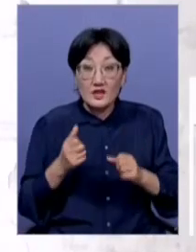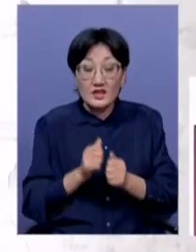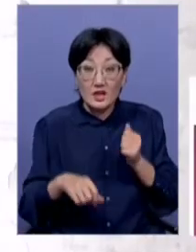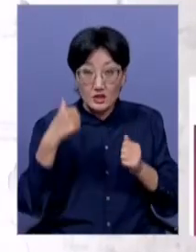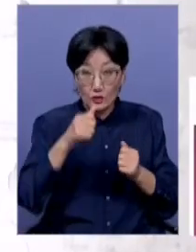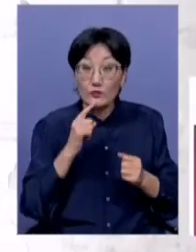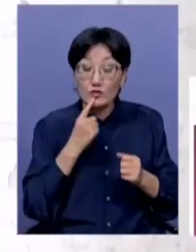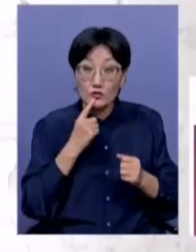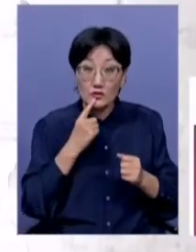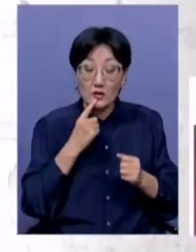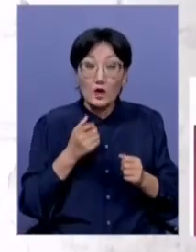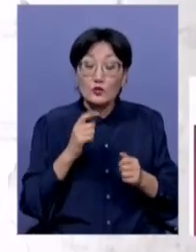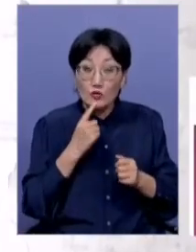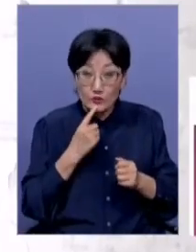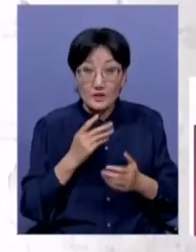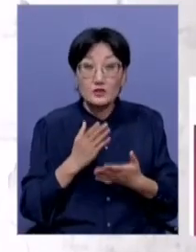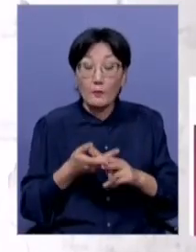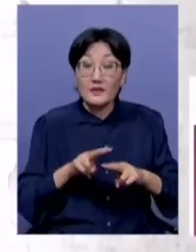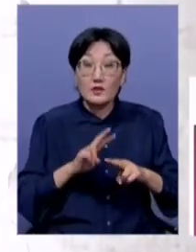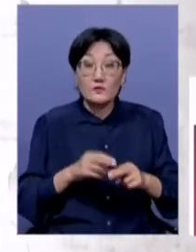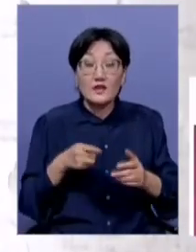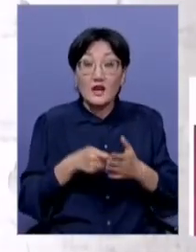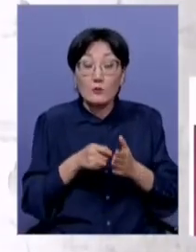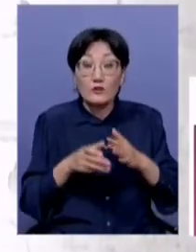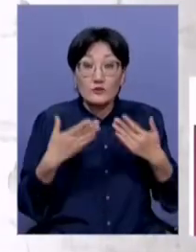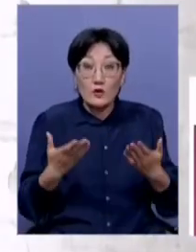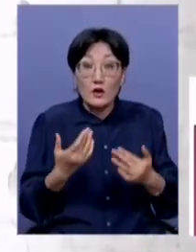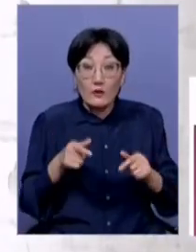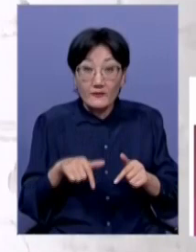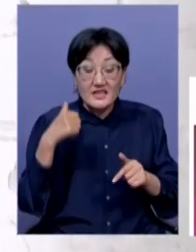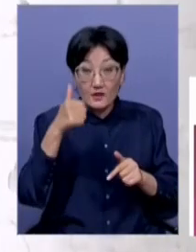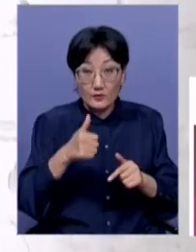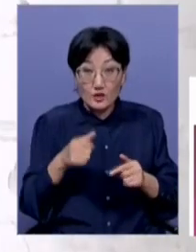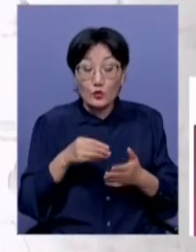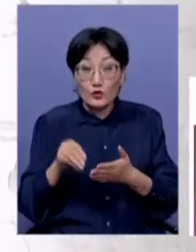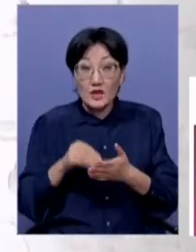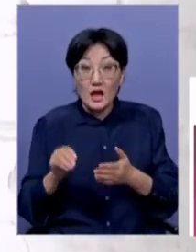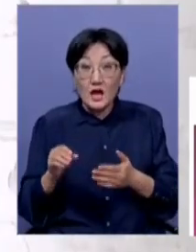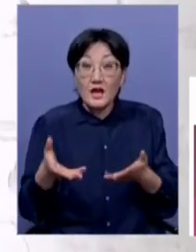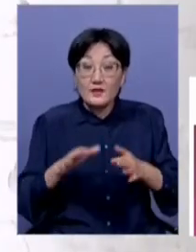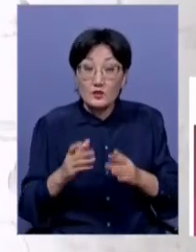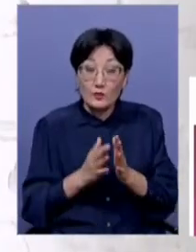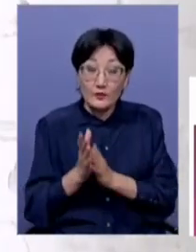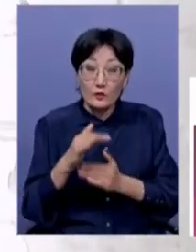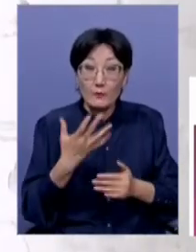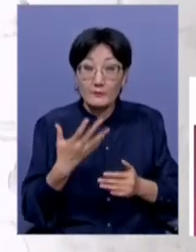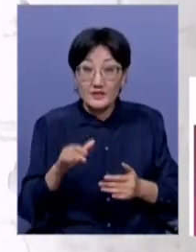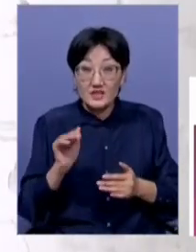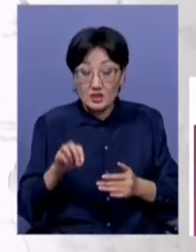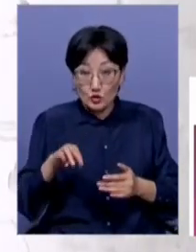становится все труднее. Труднее, труднее, потому что кормов нет. Вот мы в этом году купили отходы 50 тысяч